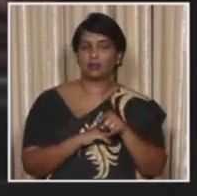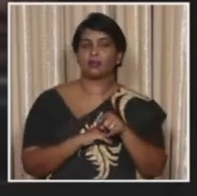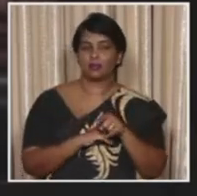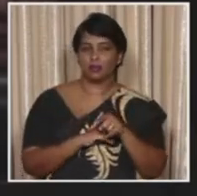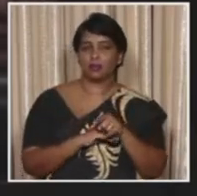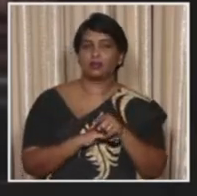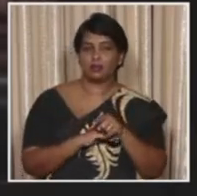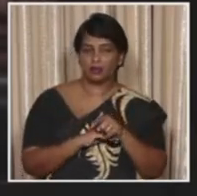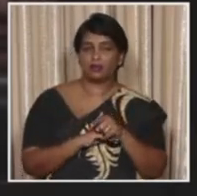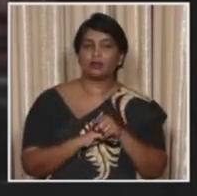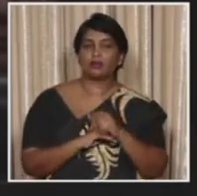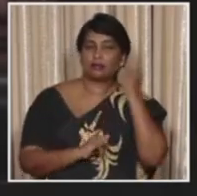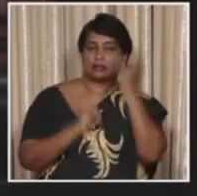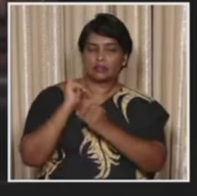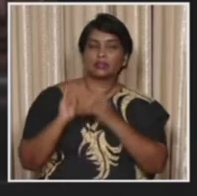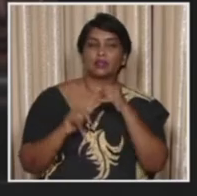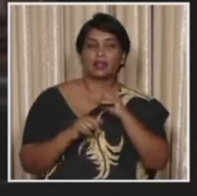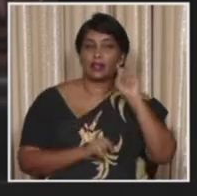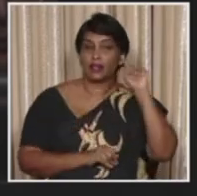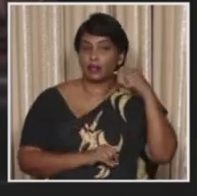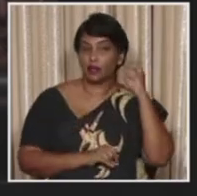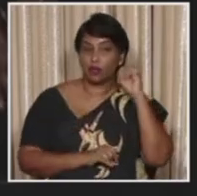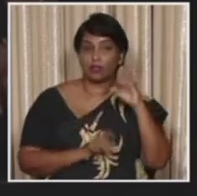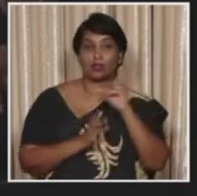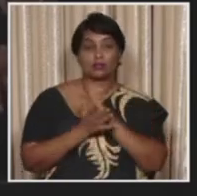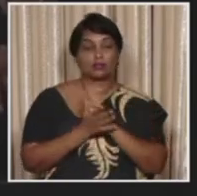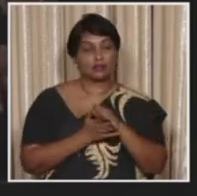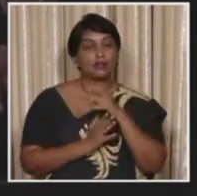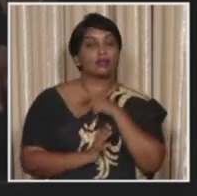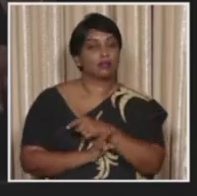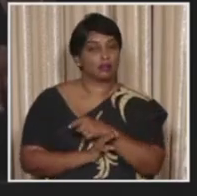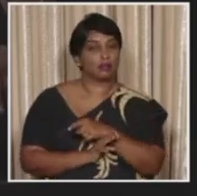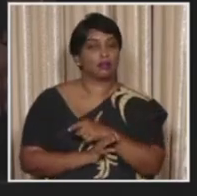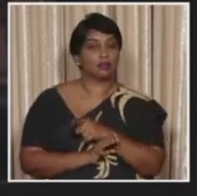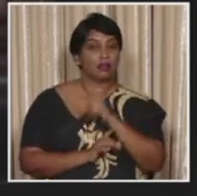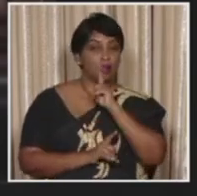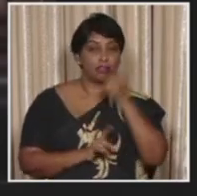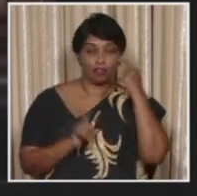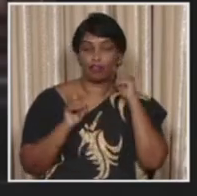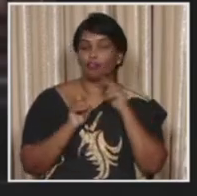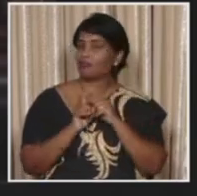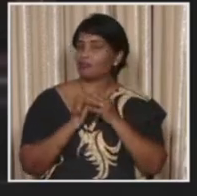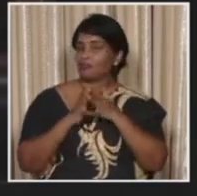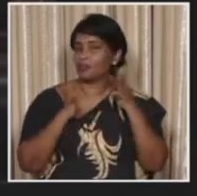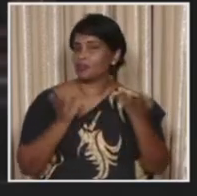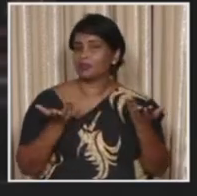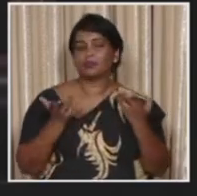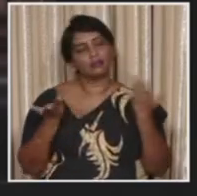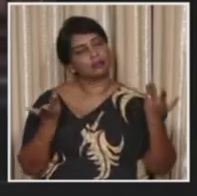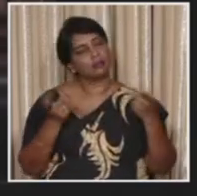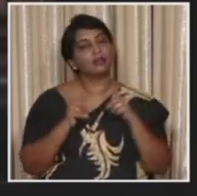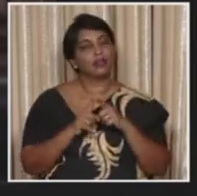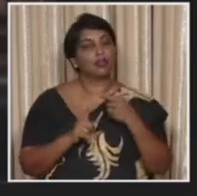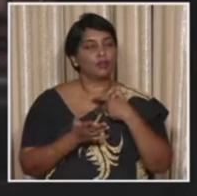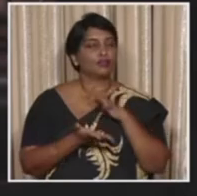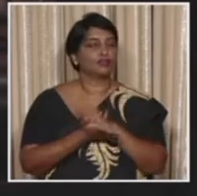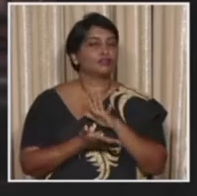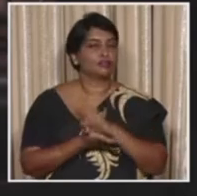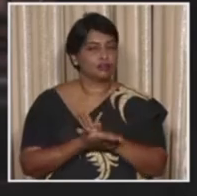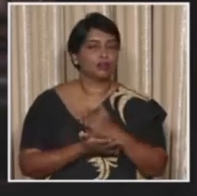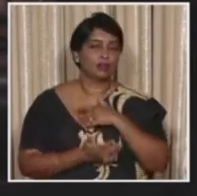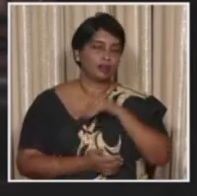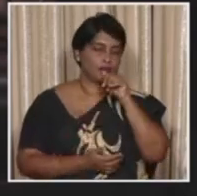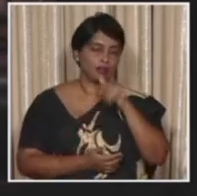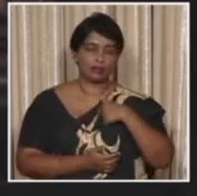විදිය කියන විදිය මම දන්නේ නැහැ හෙට උදේ චමින්දගේ මේ කතාව පිළිබඳව මොනා කියයිද මොනා කිව්වත් මට සතුටක් තියෙනවා මට අවංකව